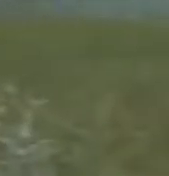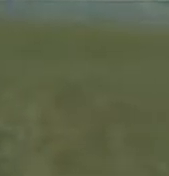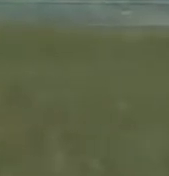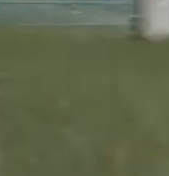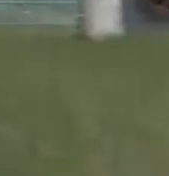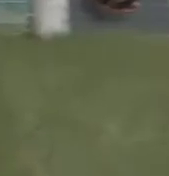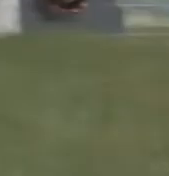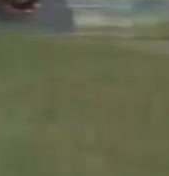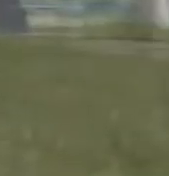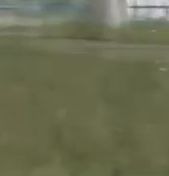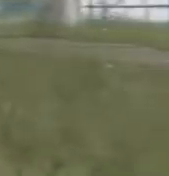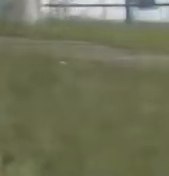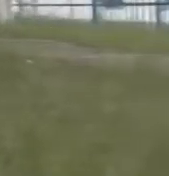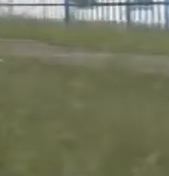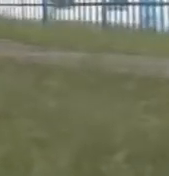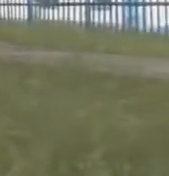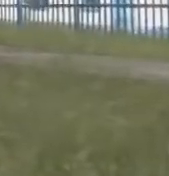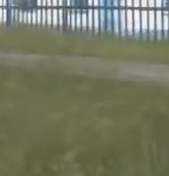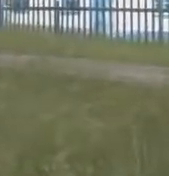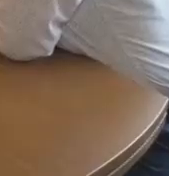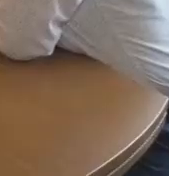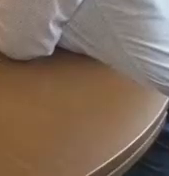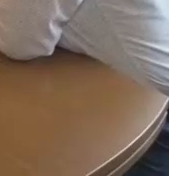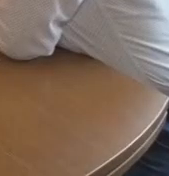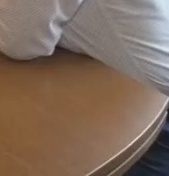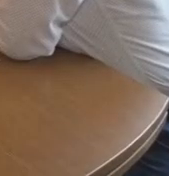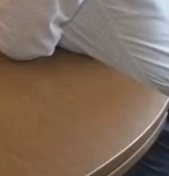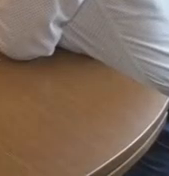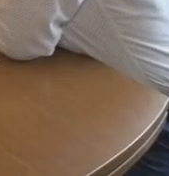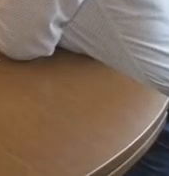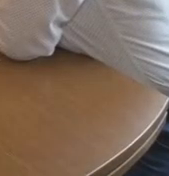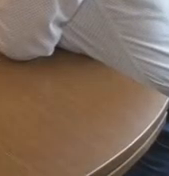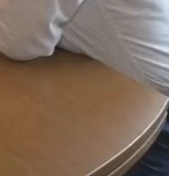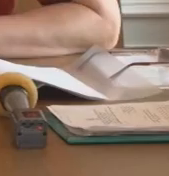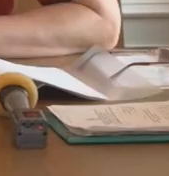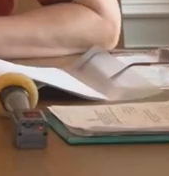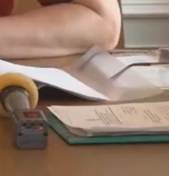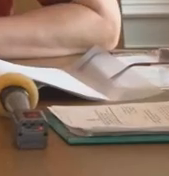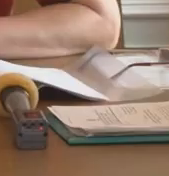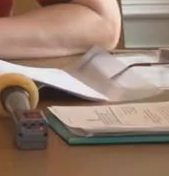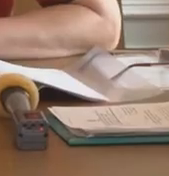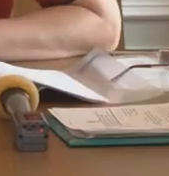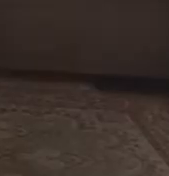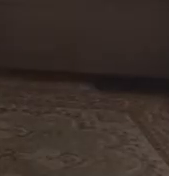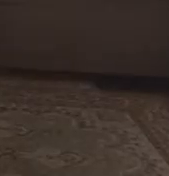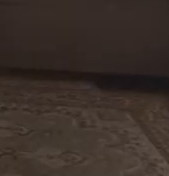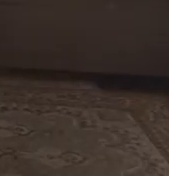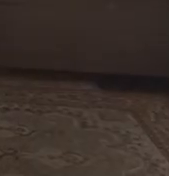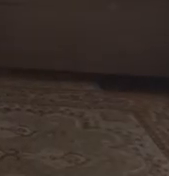Урочисте перепоховання останків воїнів Другої світової війни на Коробщині скасували. Чому ця процедура відкладається вже